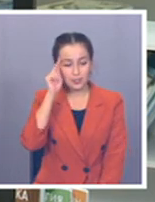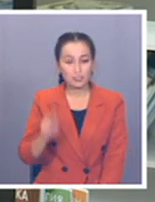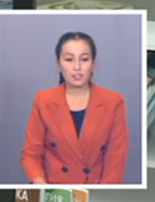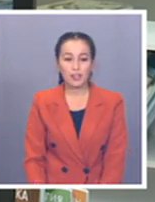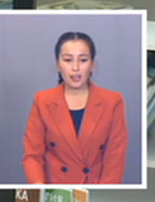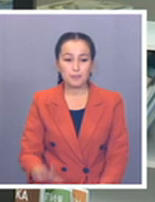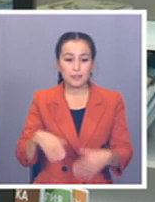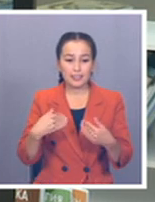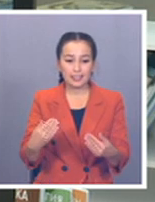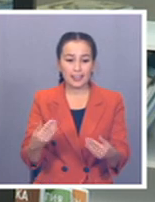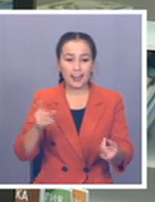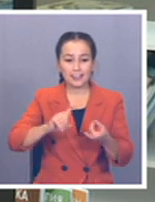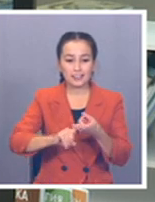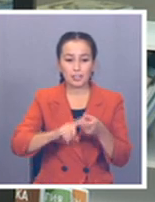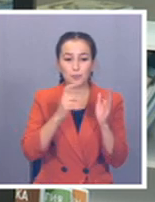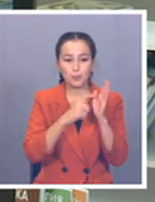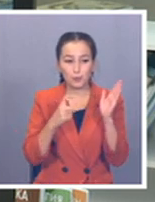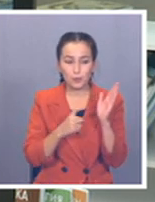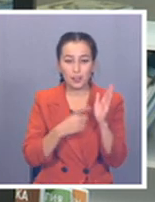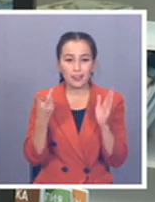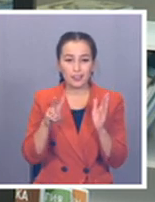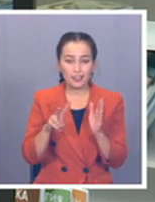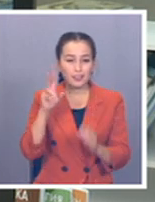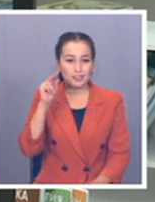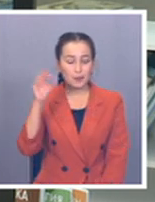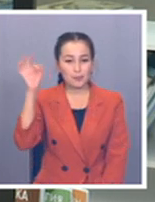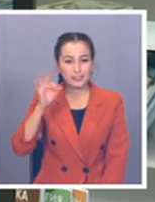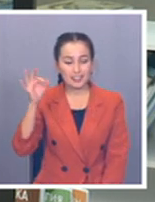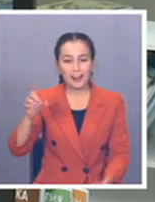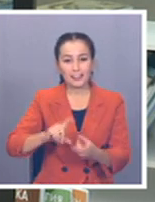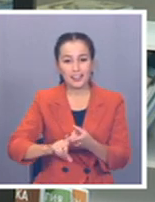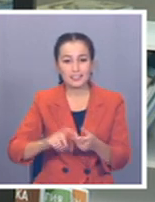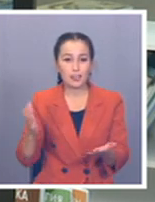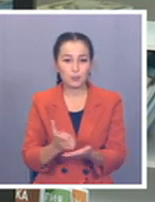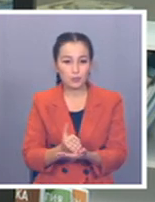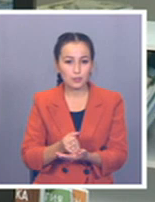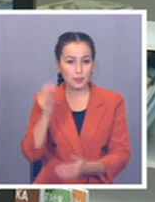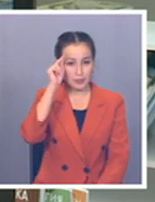берілген қатынаста бөлу екі санның проценттік қатынасын табуды меңгересіздер.